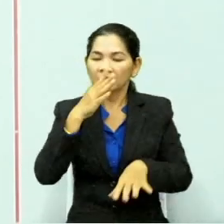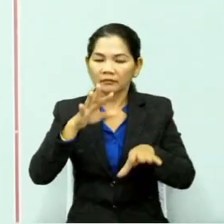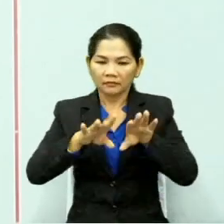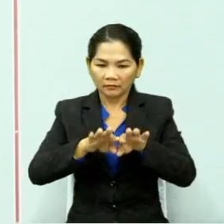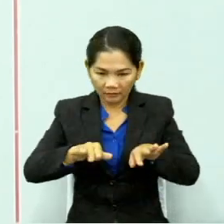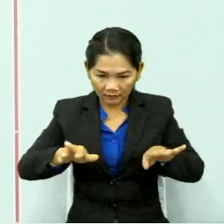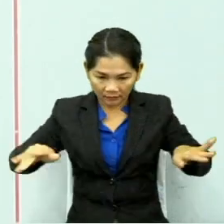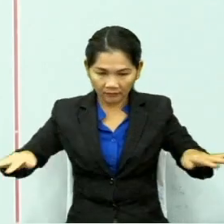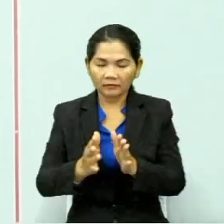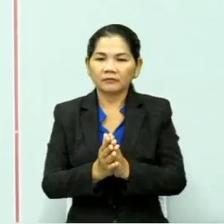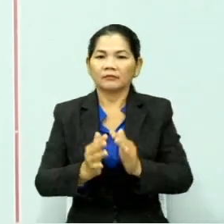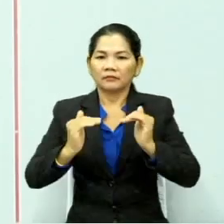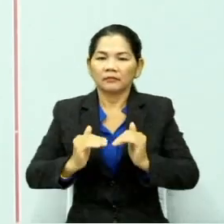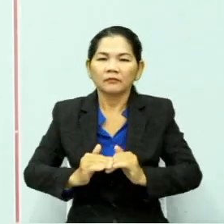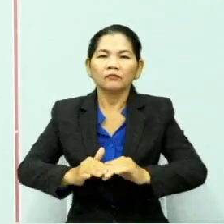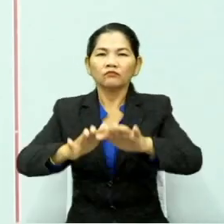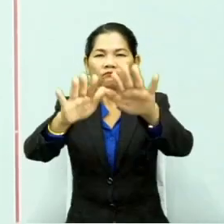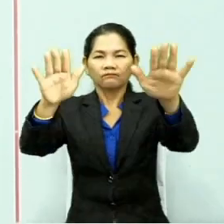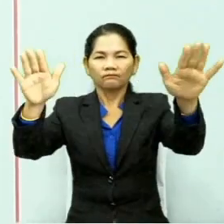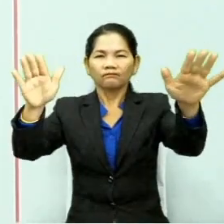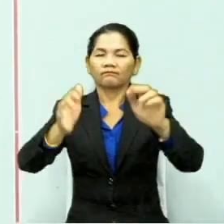liệt san thăng phật